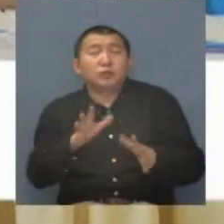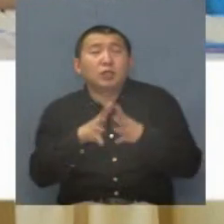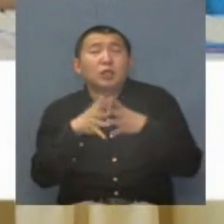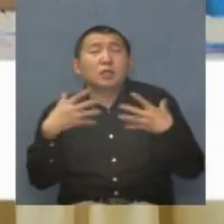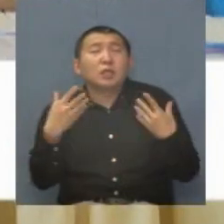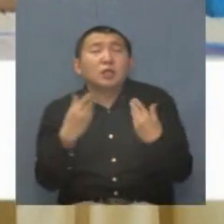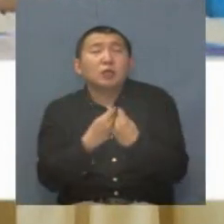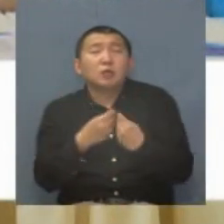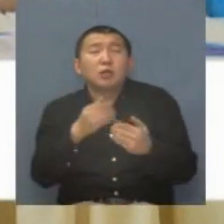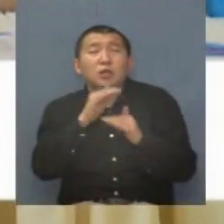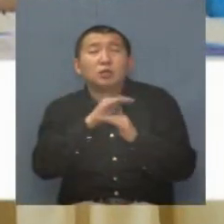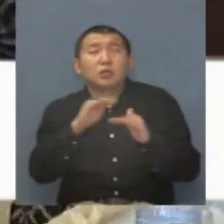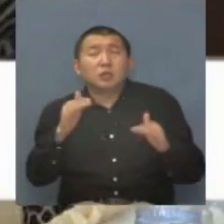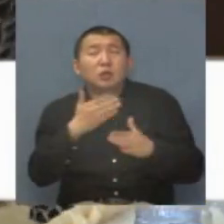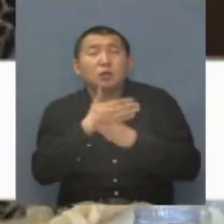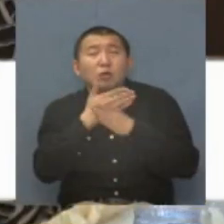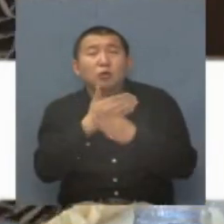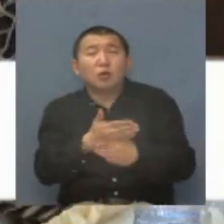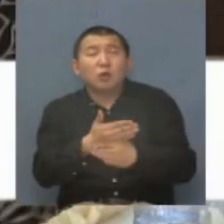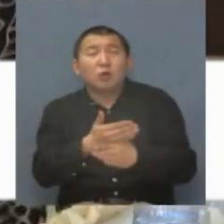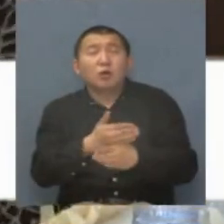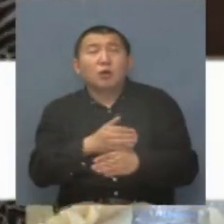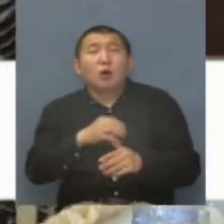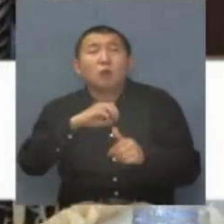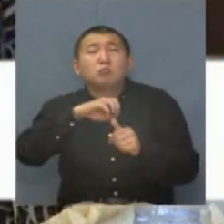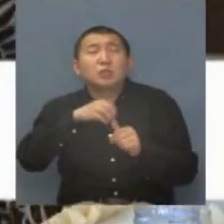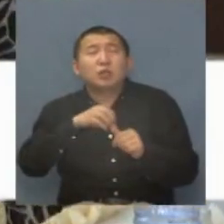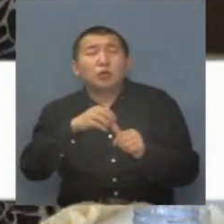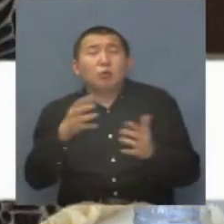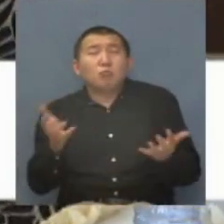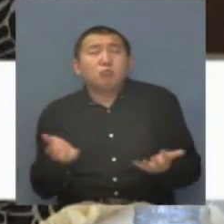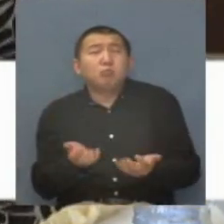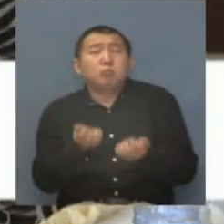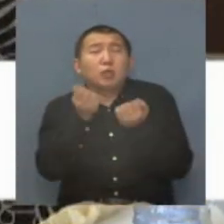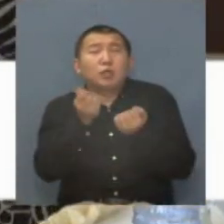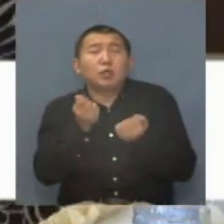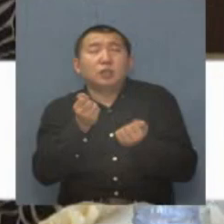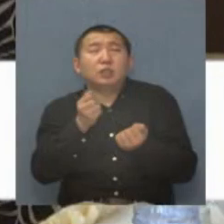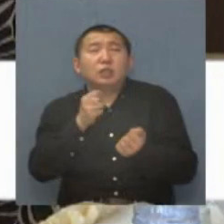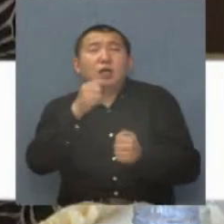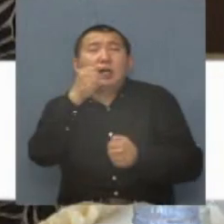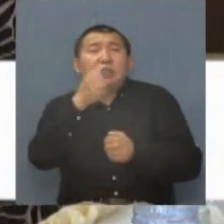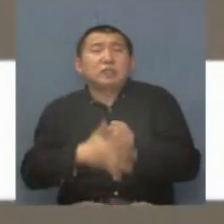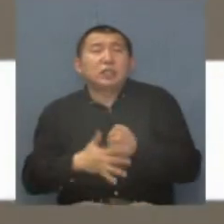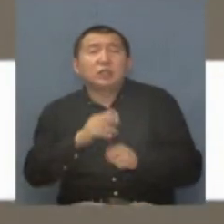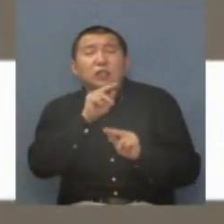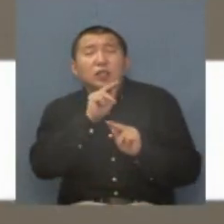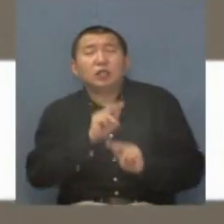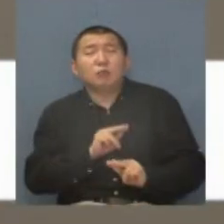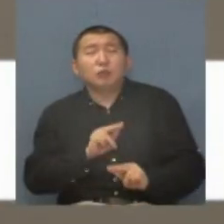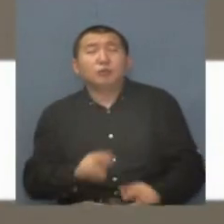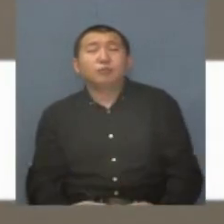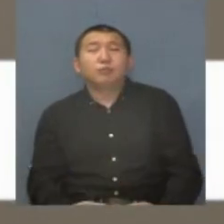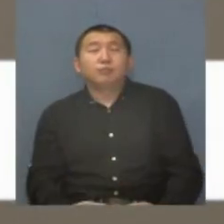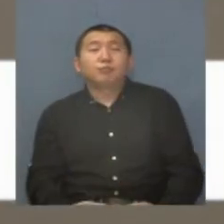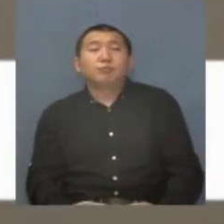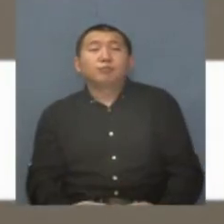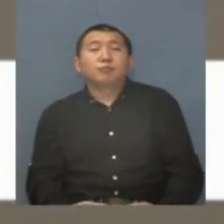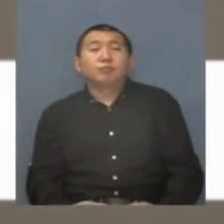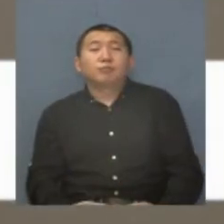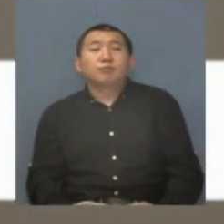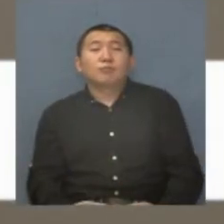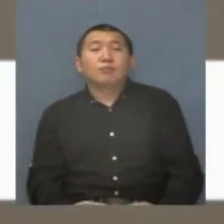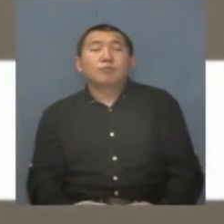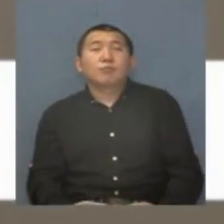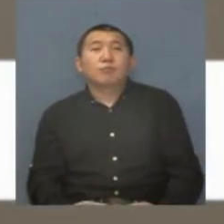мен балаларға көмек көрсететін психологиялық қолдау және көмек орталығы жұмыс істейді. Балалардың бәрімен тікелей жұмыс